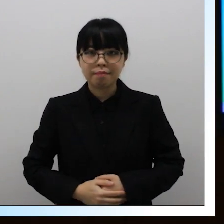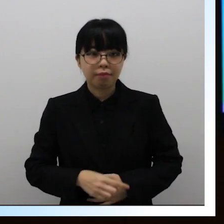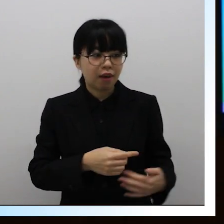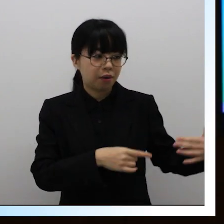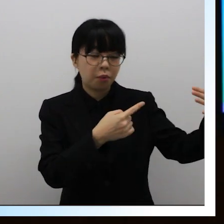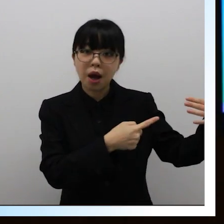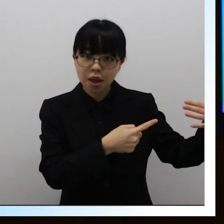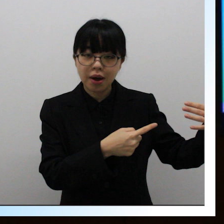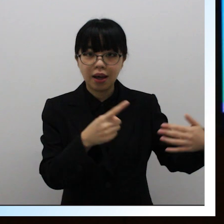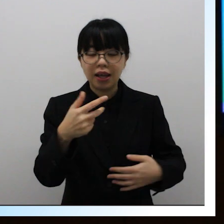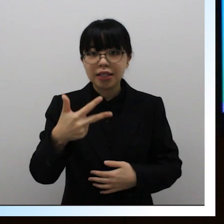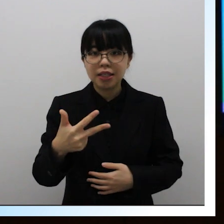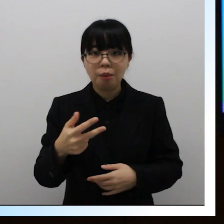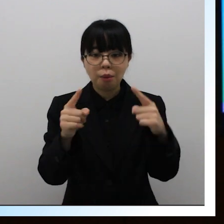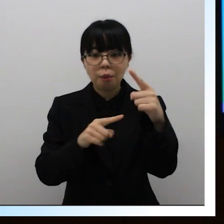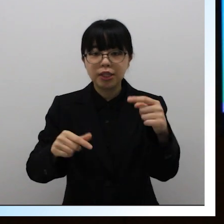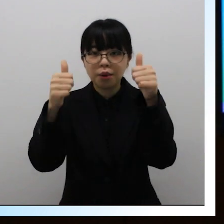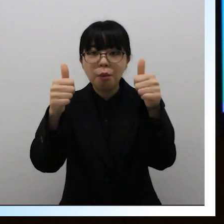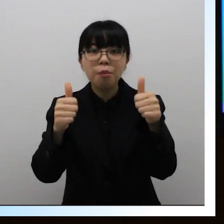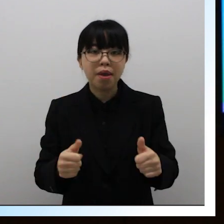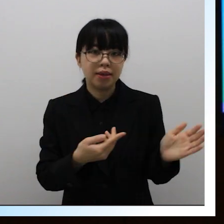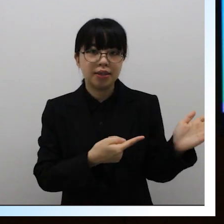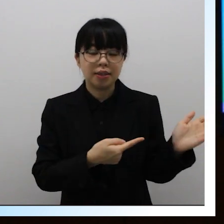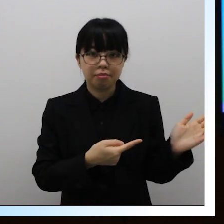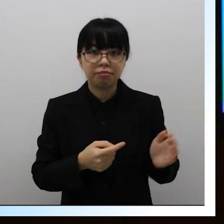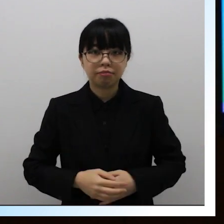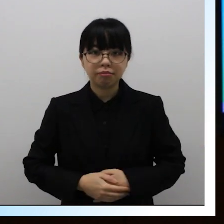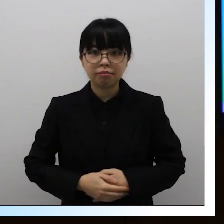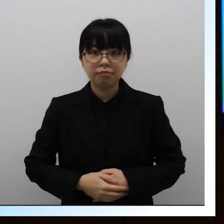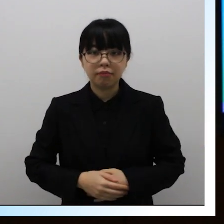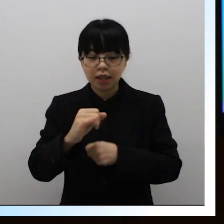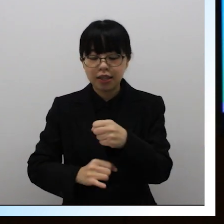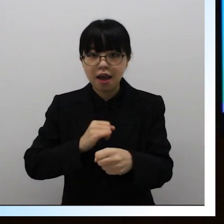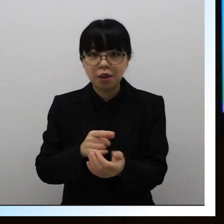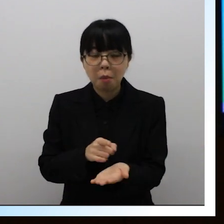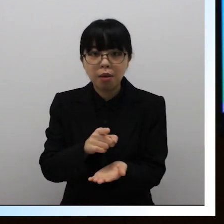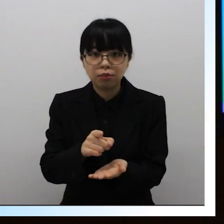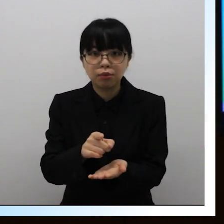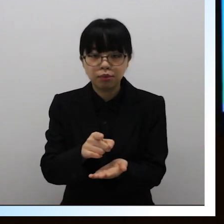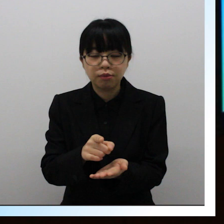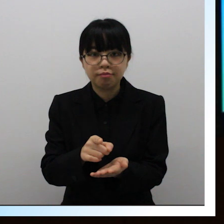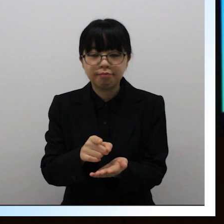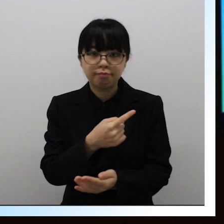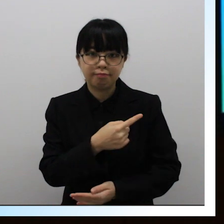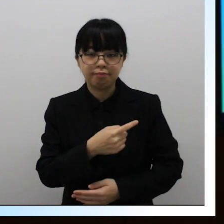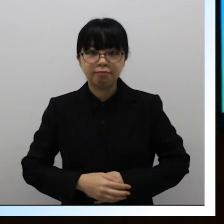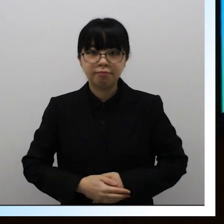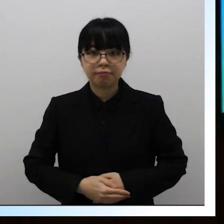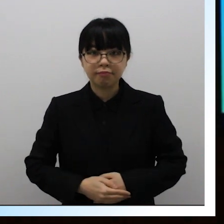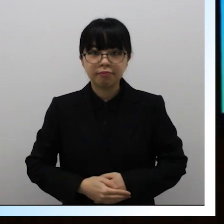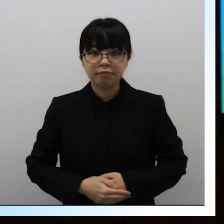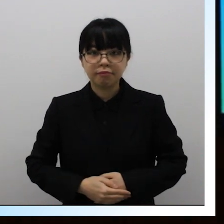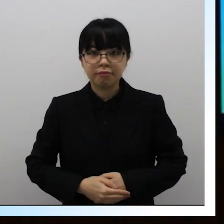この画面は日田市の公式ホームページです。日田市ウェブマップのリンクをクリックします。